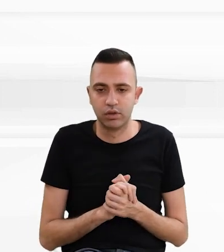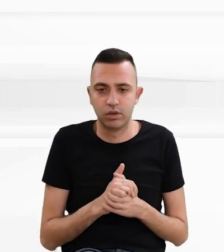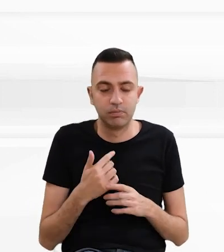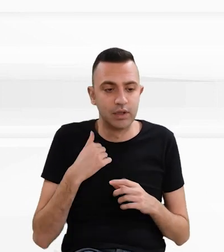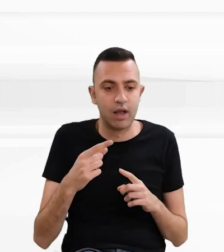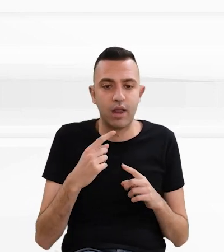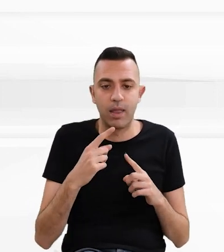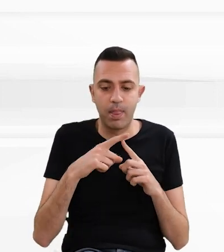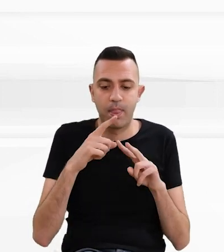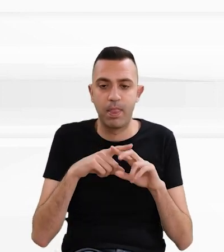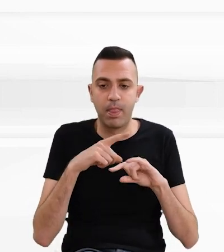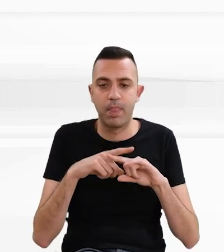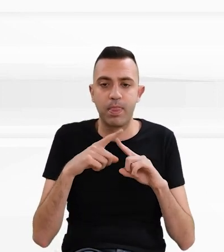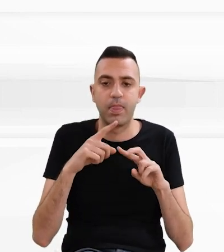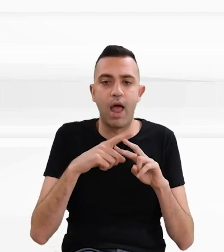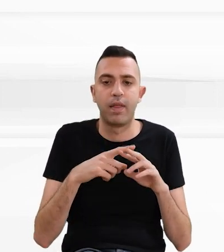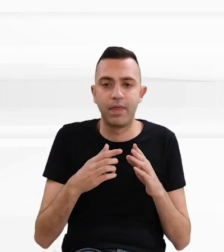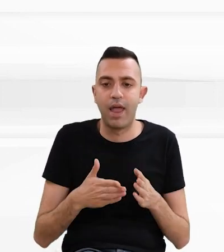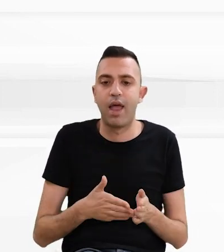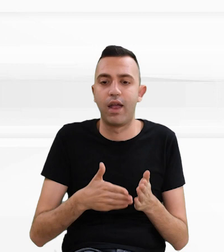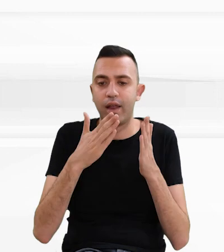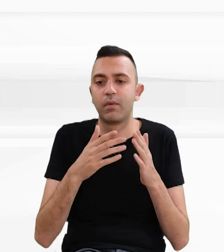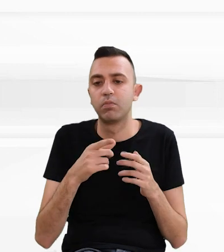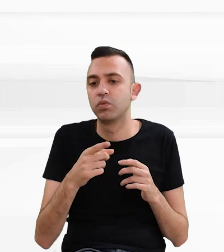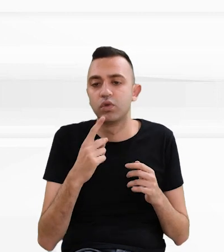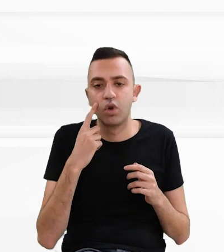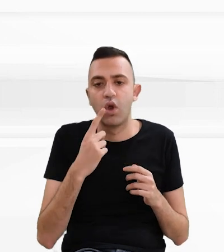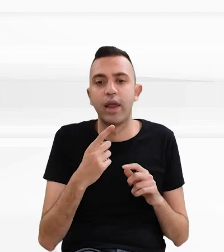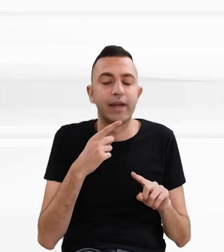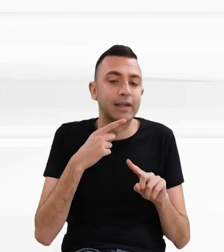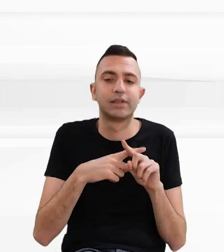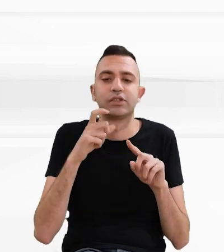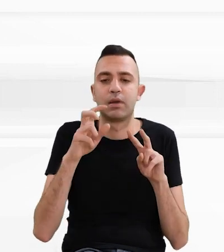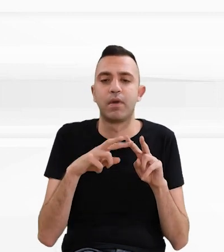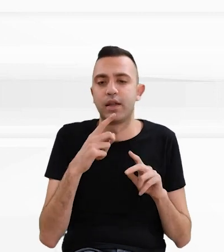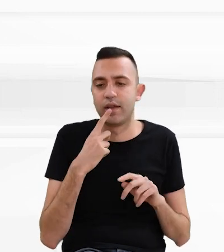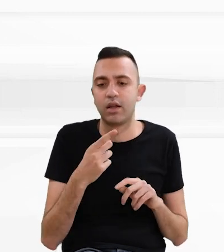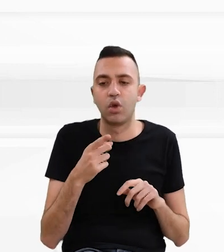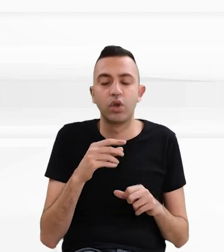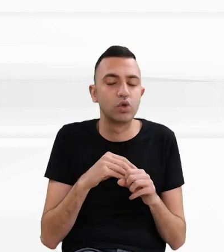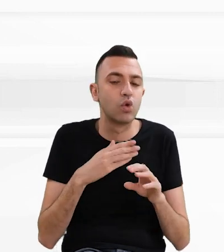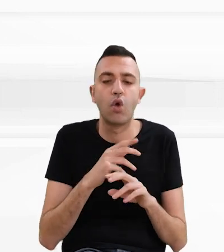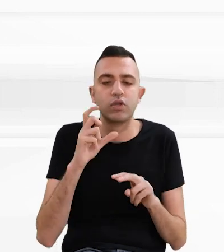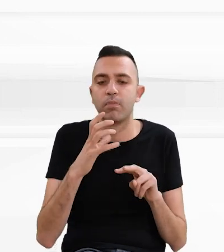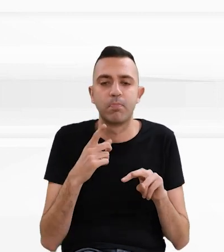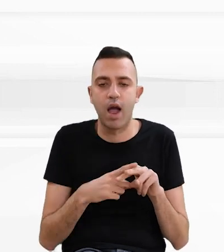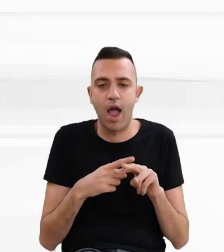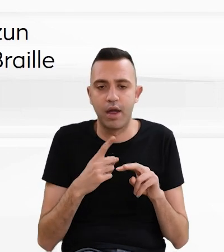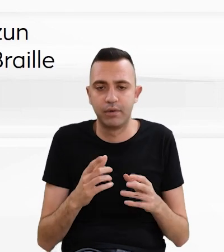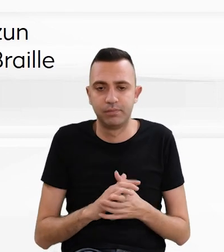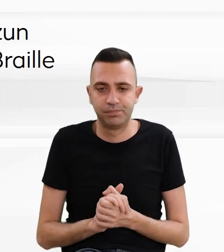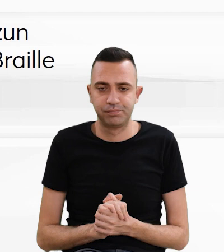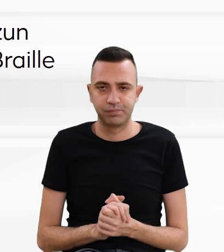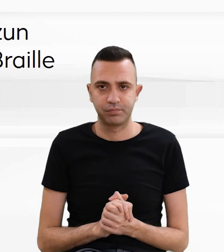bize tahta bile on yüksekliği ne kadardır diye sormuştu buradayız ilk santimetre demiştik O halde doğru cevabı mıza seçeneği değerli